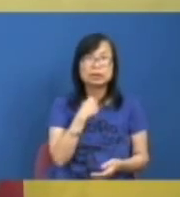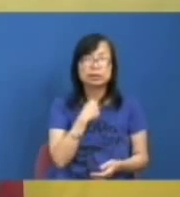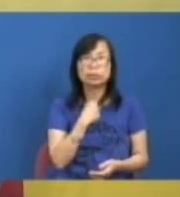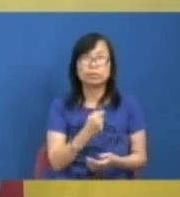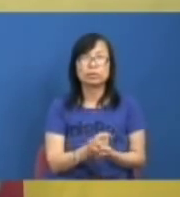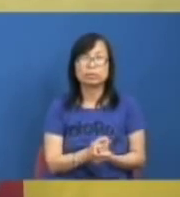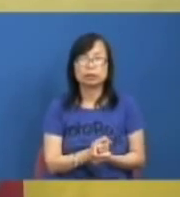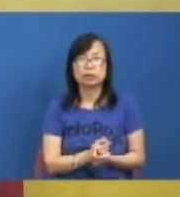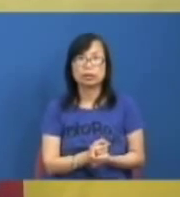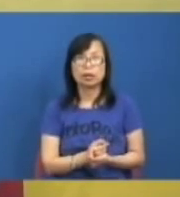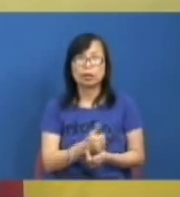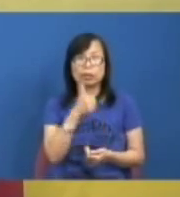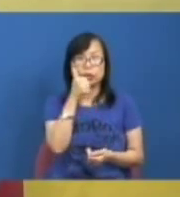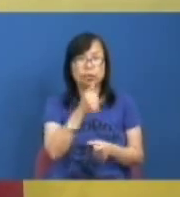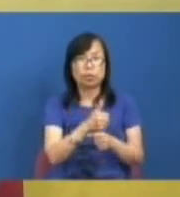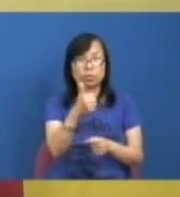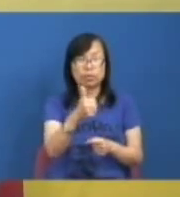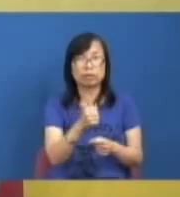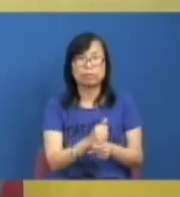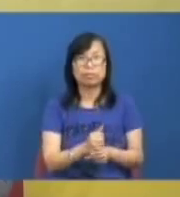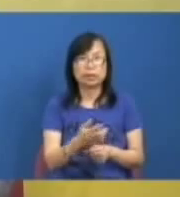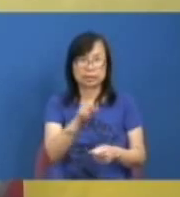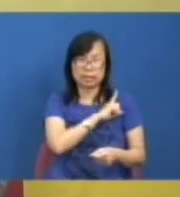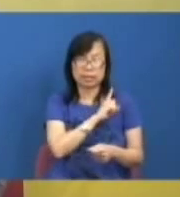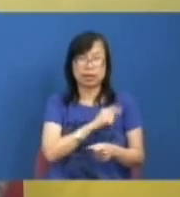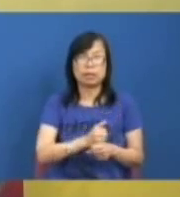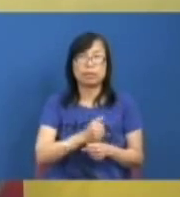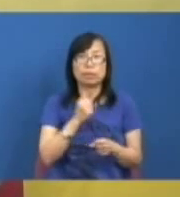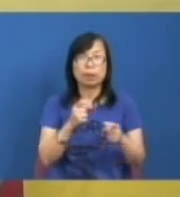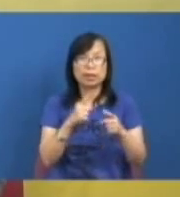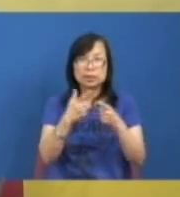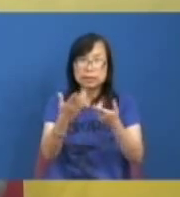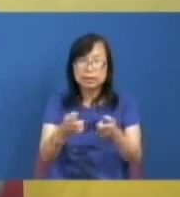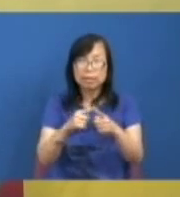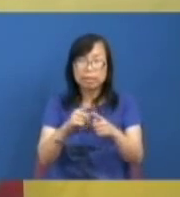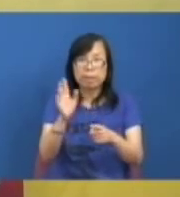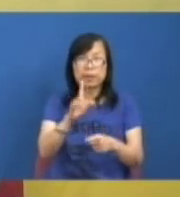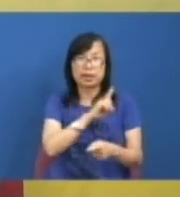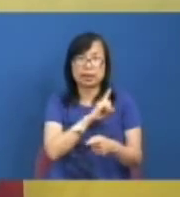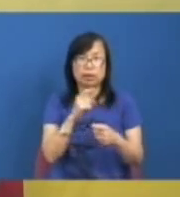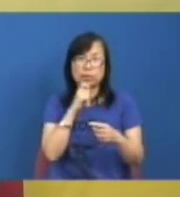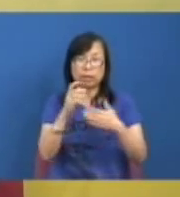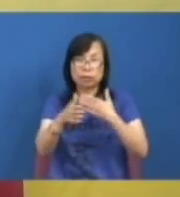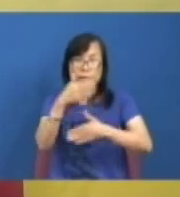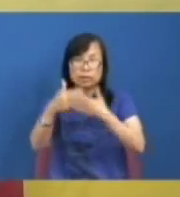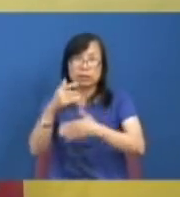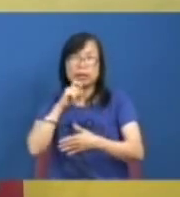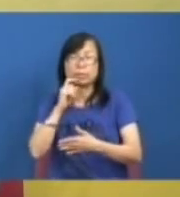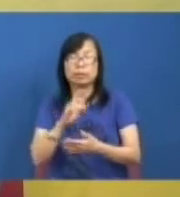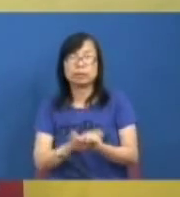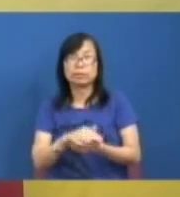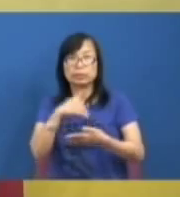為一個、就是、良好市民為己為人，如果自己擁有一個物業，你也都不希望、就是、這個物業有任何